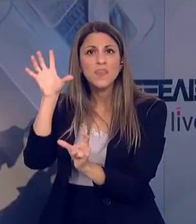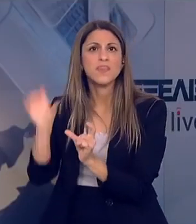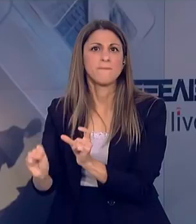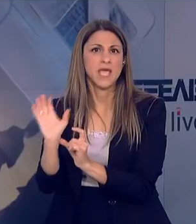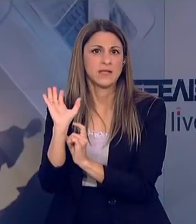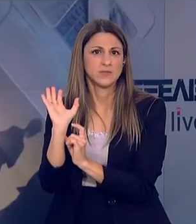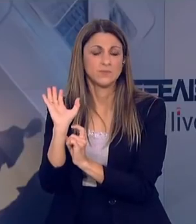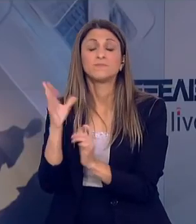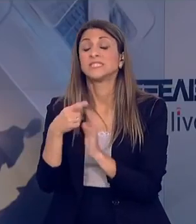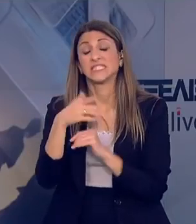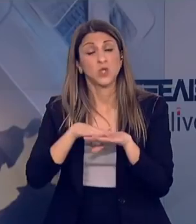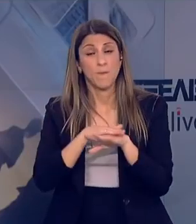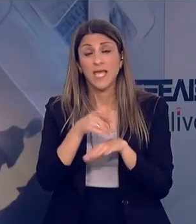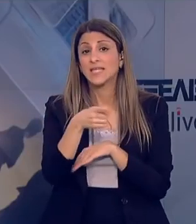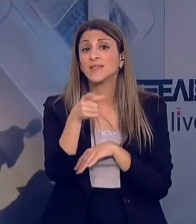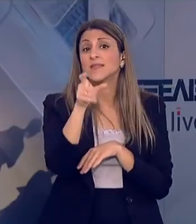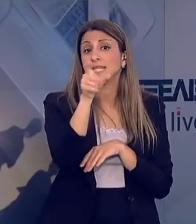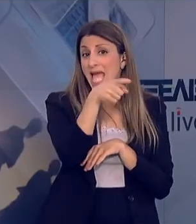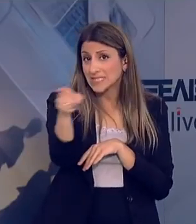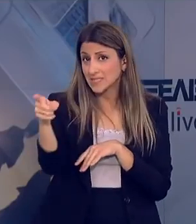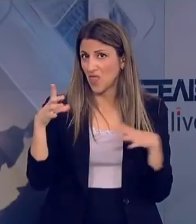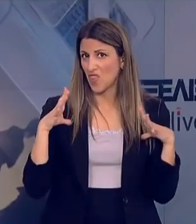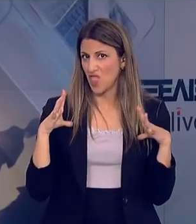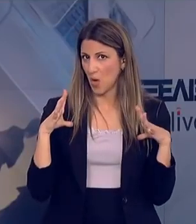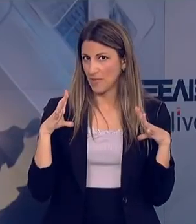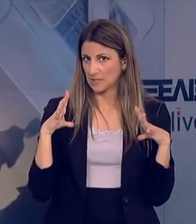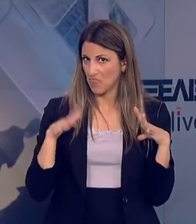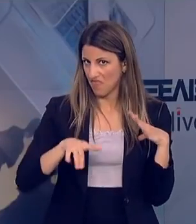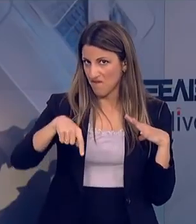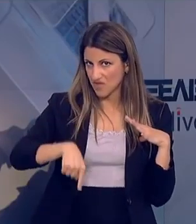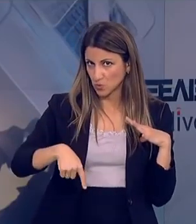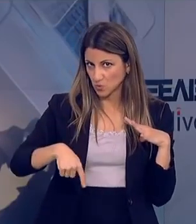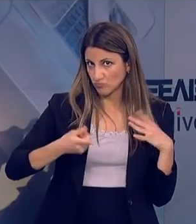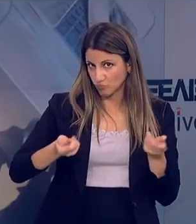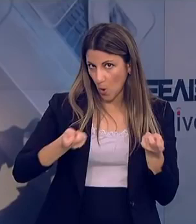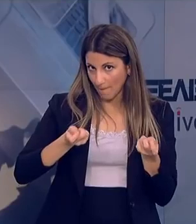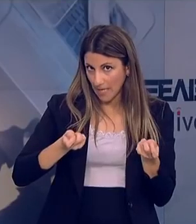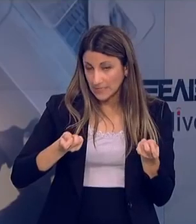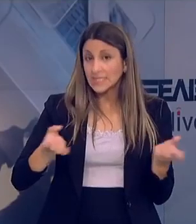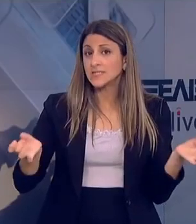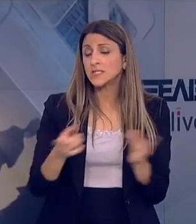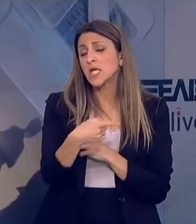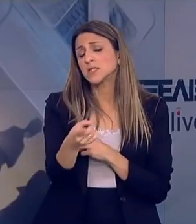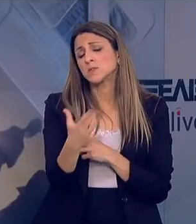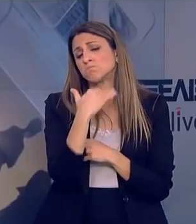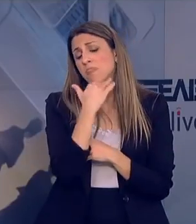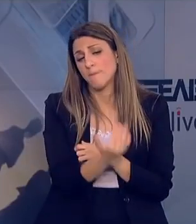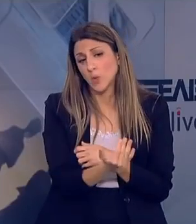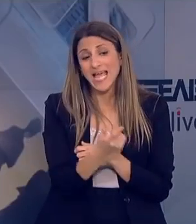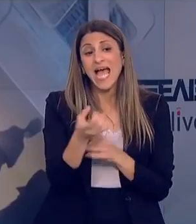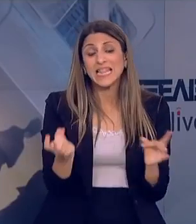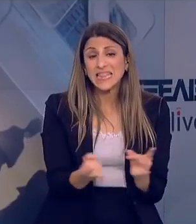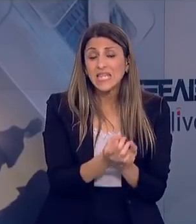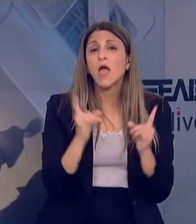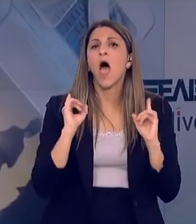πάτε φέτος διακοπές, θα ήθελα να μου απαντήσετε σαν να πηγαίνατε. Υπό ποιους όρους θα γινόταν? Θα ταξιδεύατε